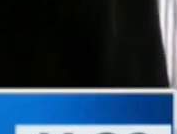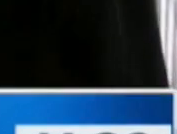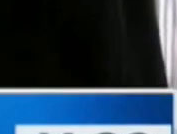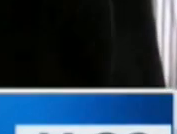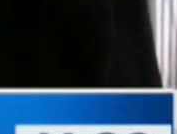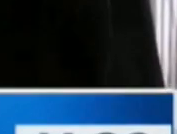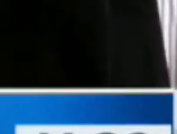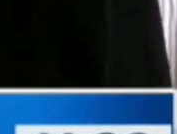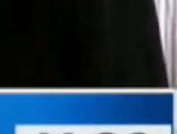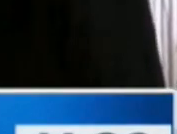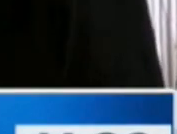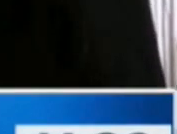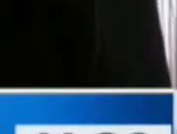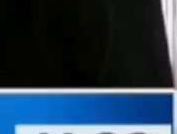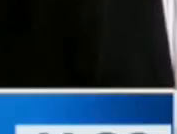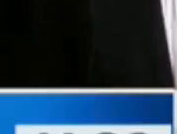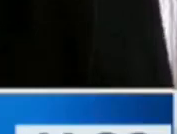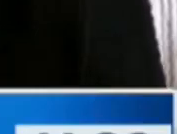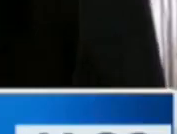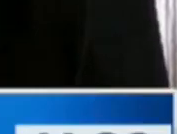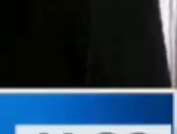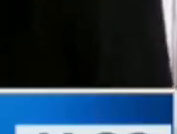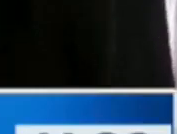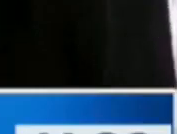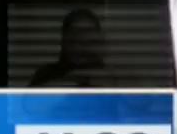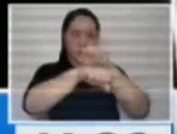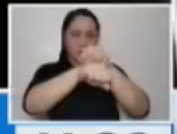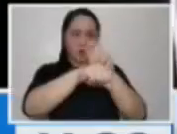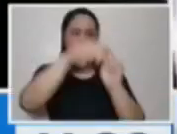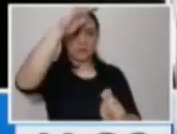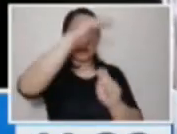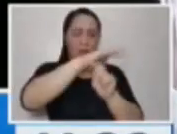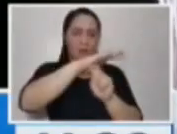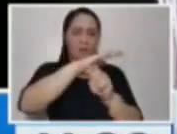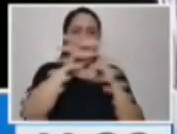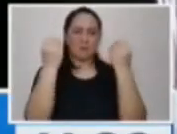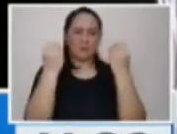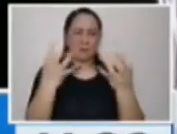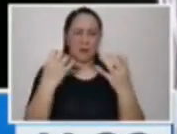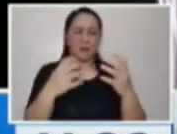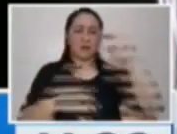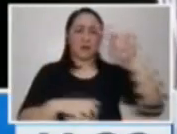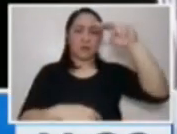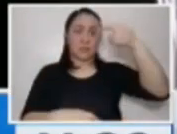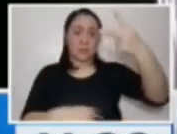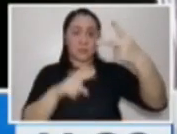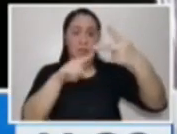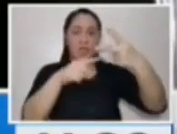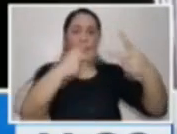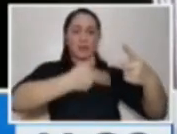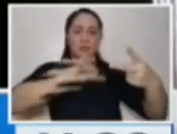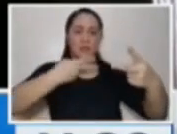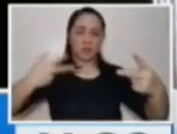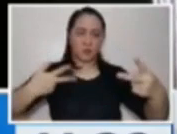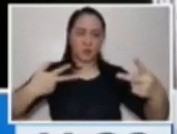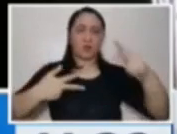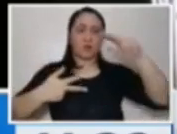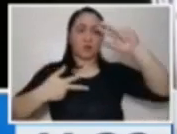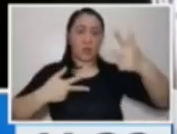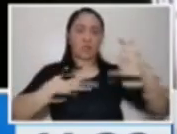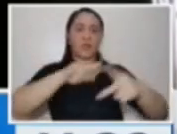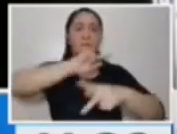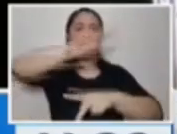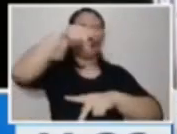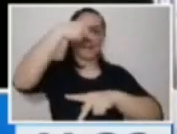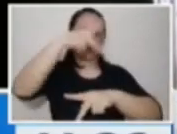Salamat, Yusek Rocky. We also have online ang ating Pangulo at Chief Executive